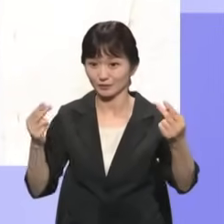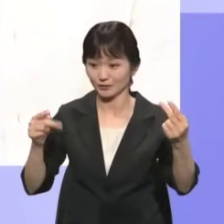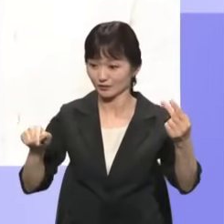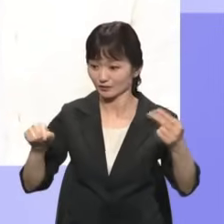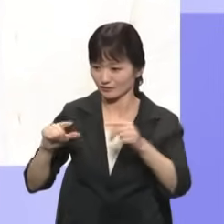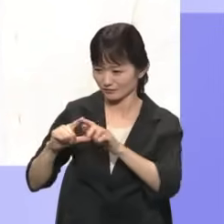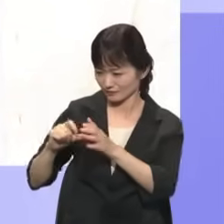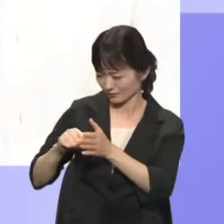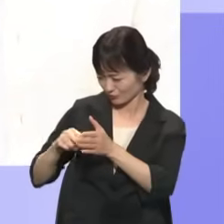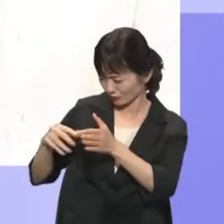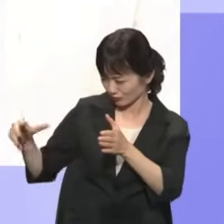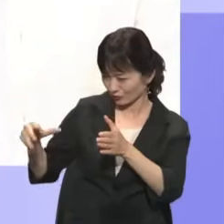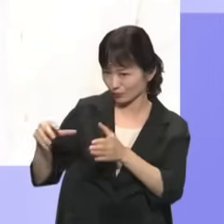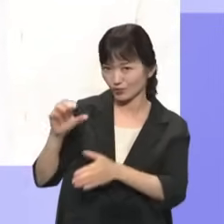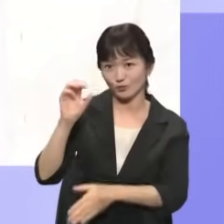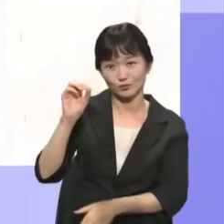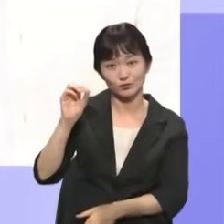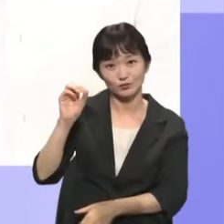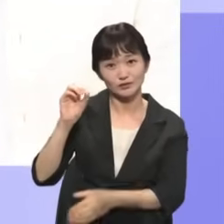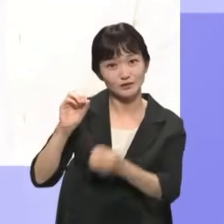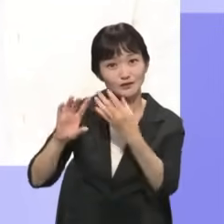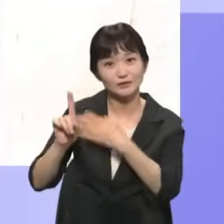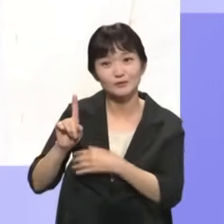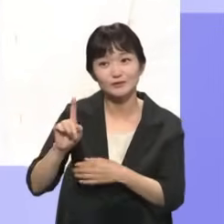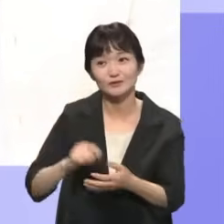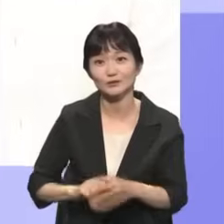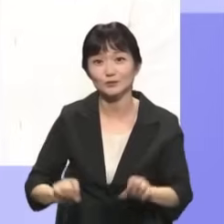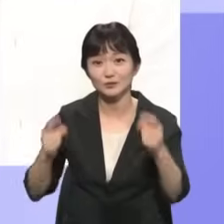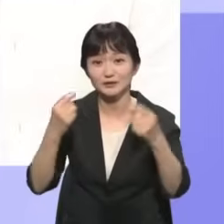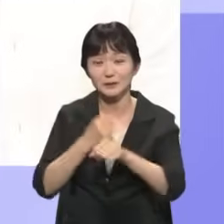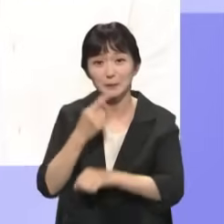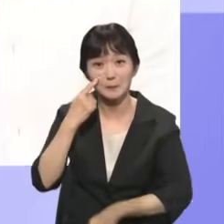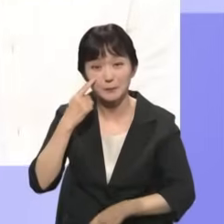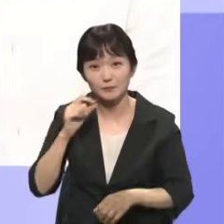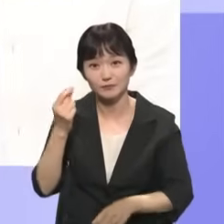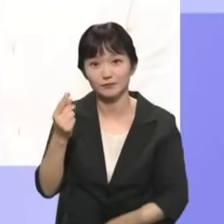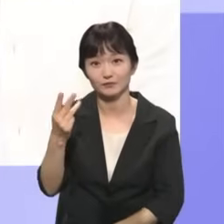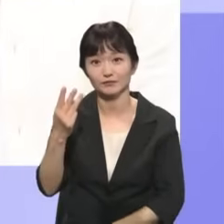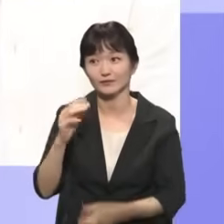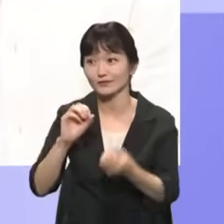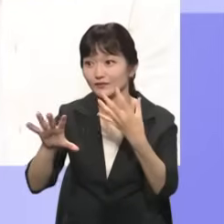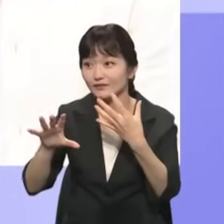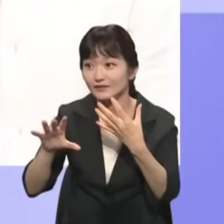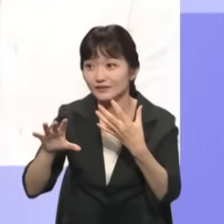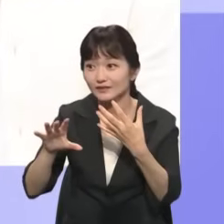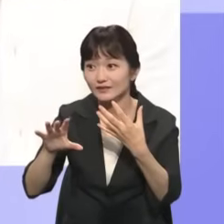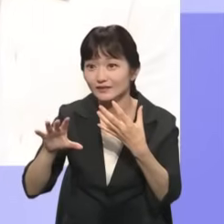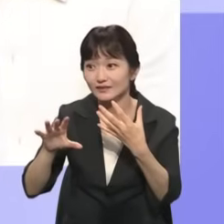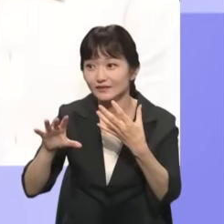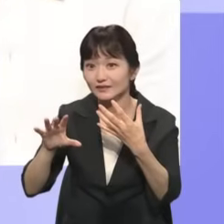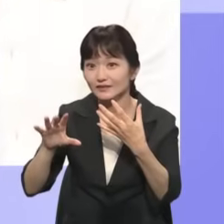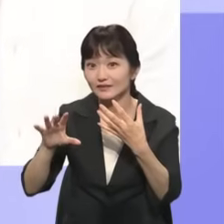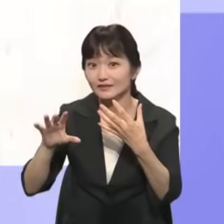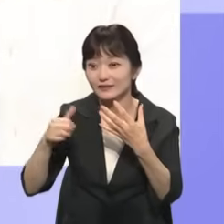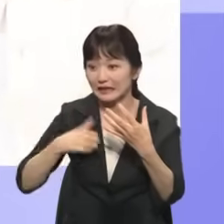같다. Yes or no? 하나둘셋 하겠습니다. 두분 동시에. 하나, 둘, 셋. 예스.